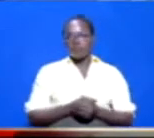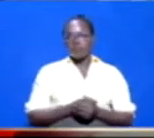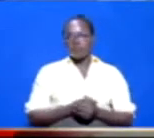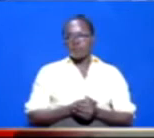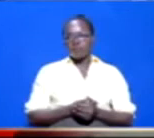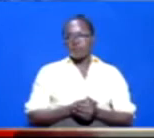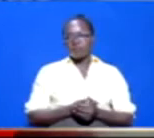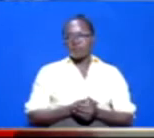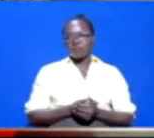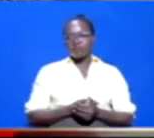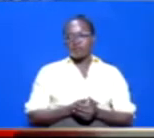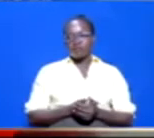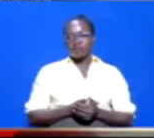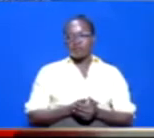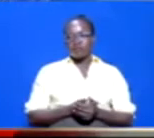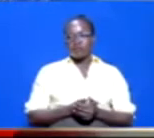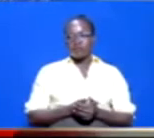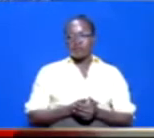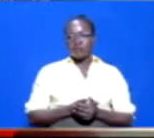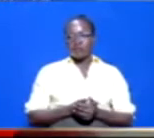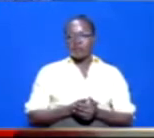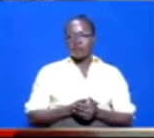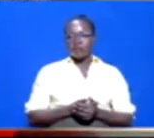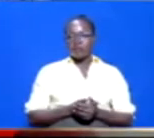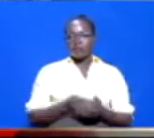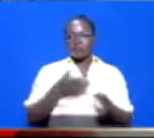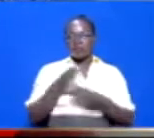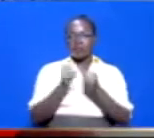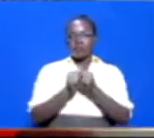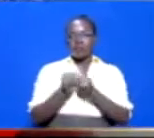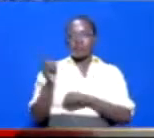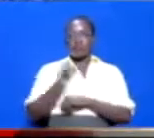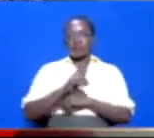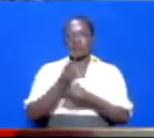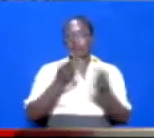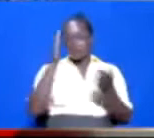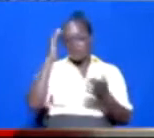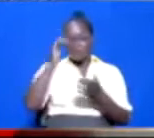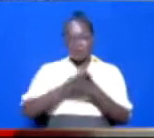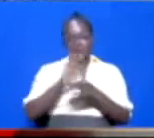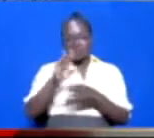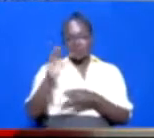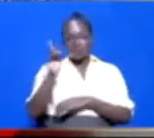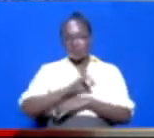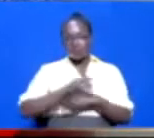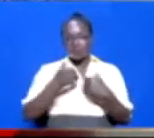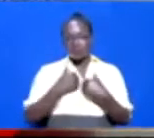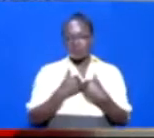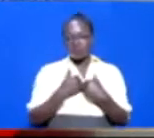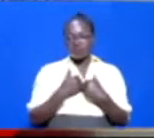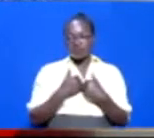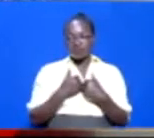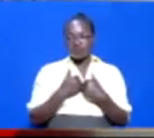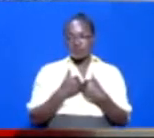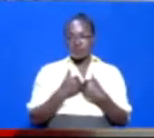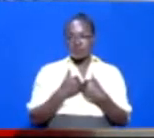hizo siku kumi na natarajia watapata watu wanne, mm-hmm. kwa hizo siku kumi, na kwa sababu awa interview mtu